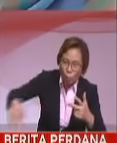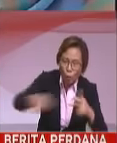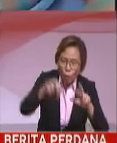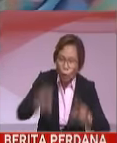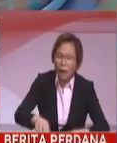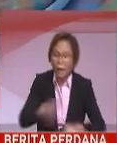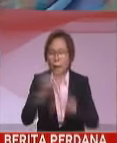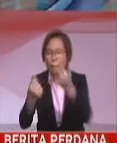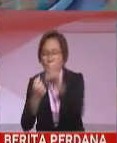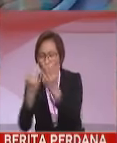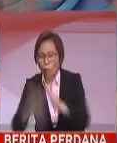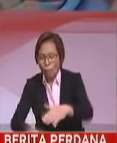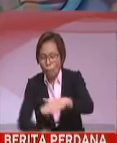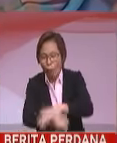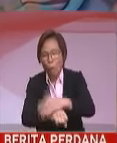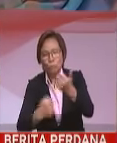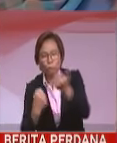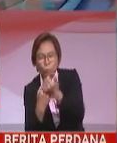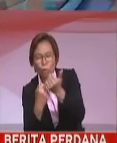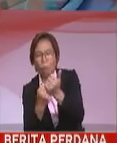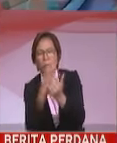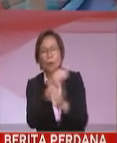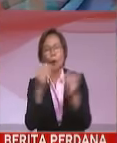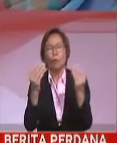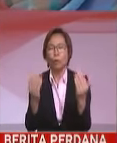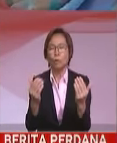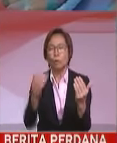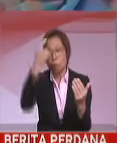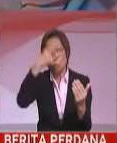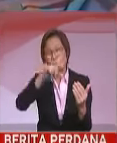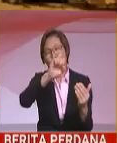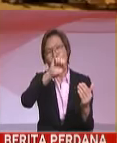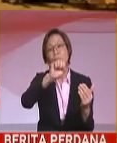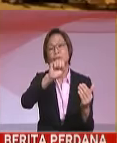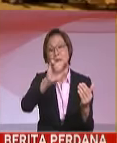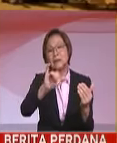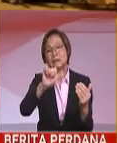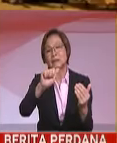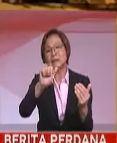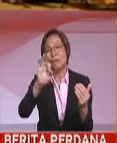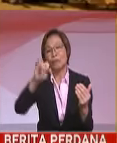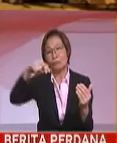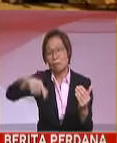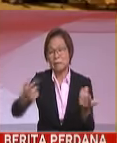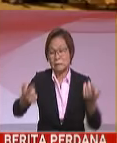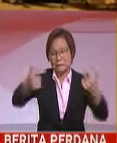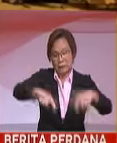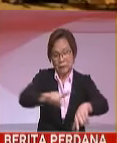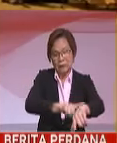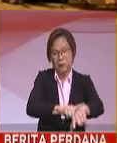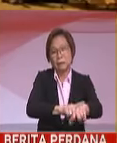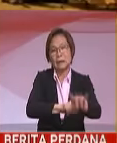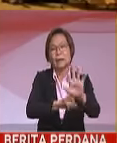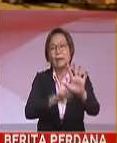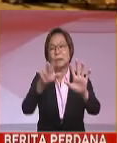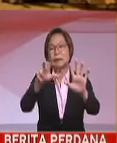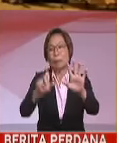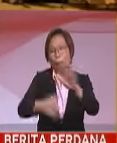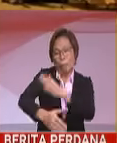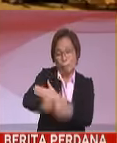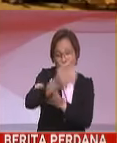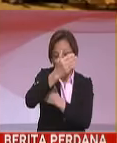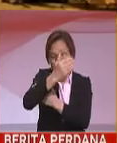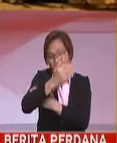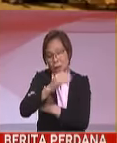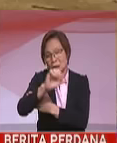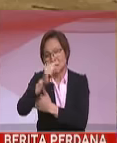atau penyokong bola sepak Malaysia memberi doa yang terbaik untuk Syafiq Ahmad. Dalam kejadian kira-kira pukul 5.30 pagi